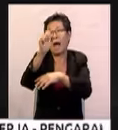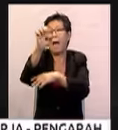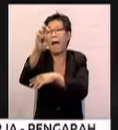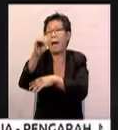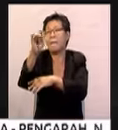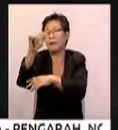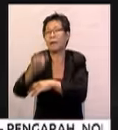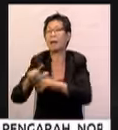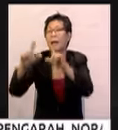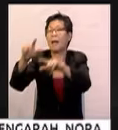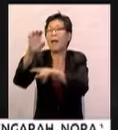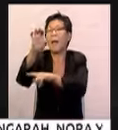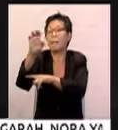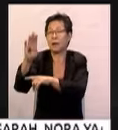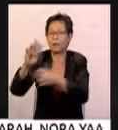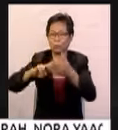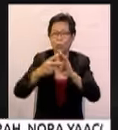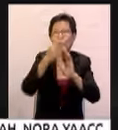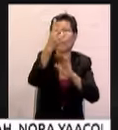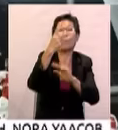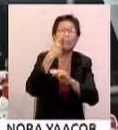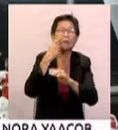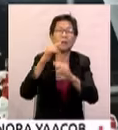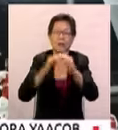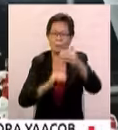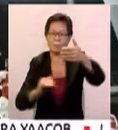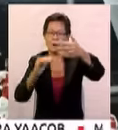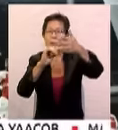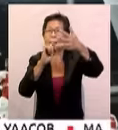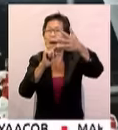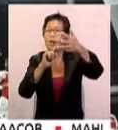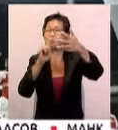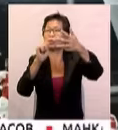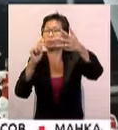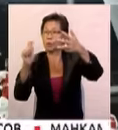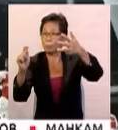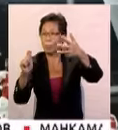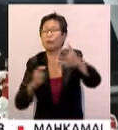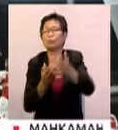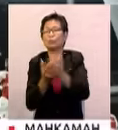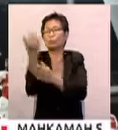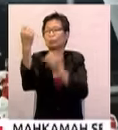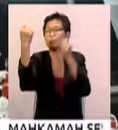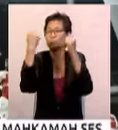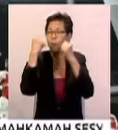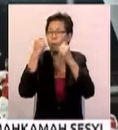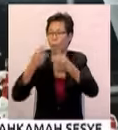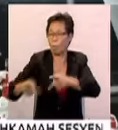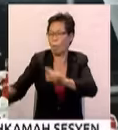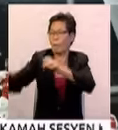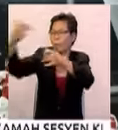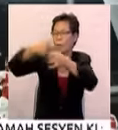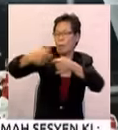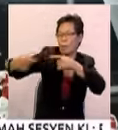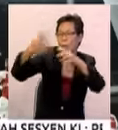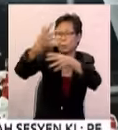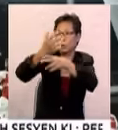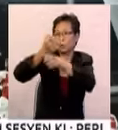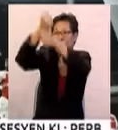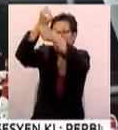skuad Emery dua mata di atas pasukan tangga keempat Tottenham Hotspur sekaligus memperkukuhkan peluang layak ke Liga